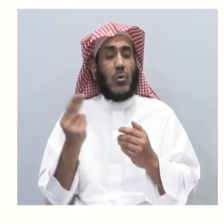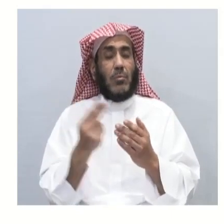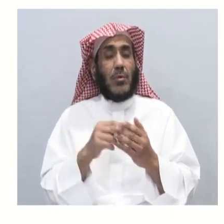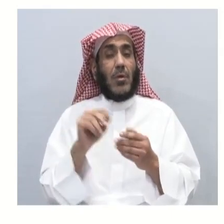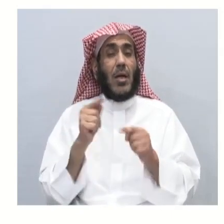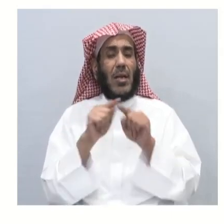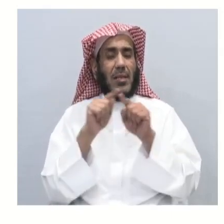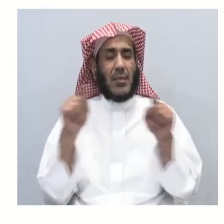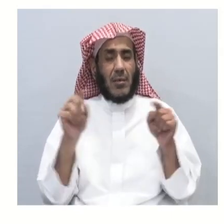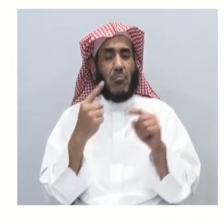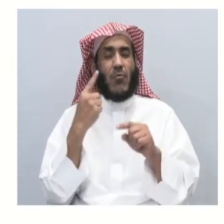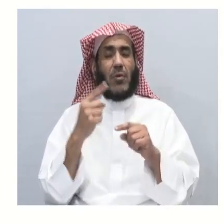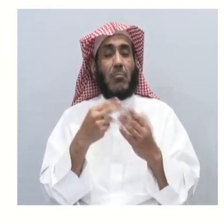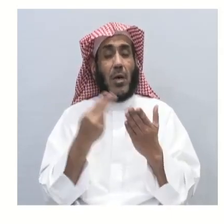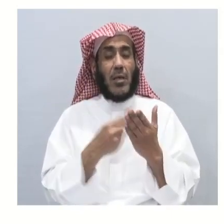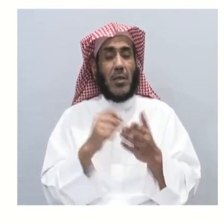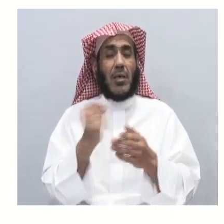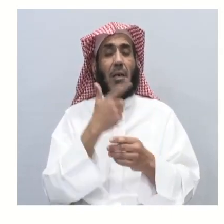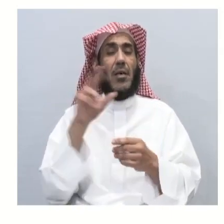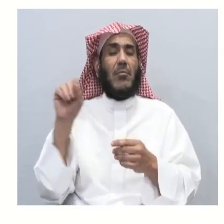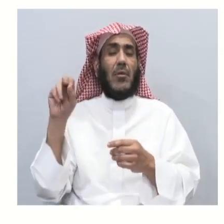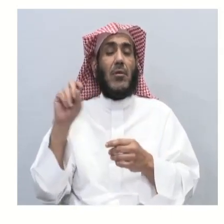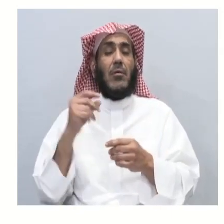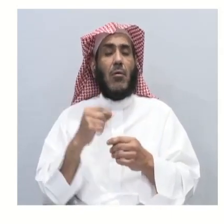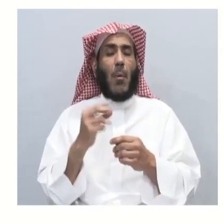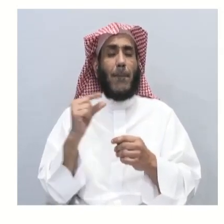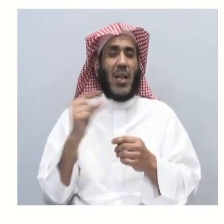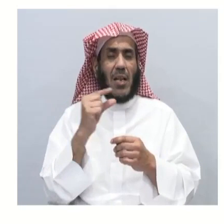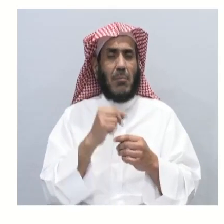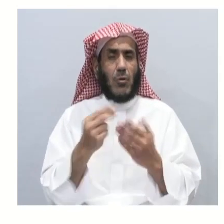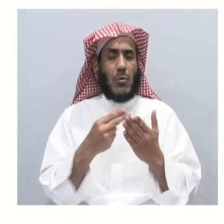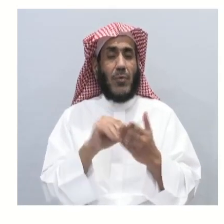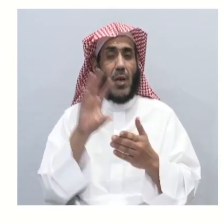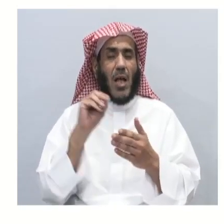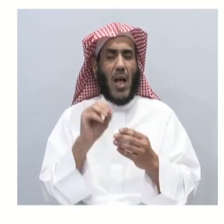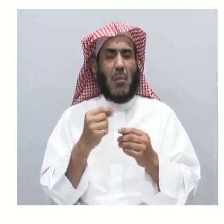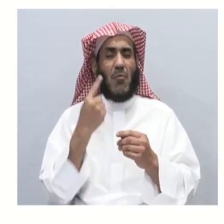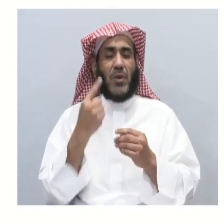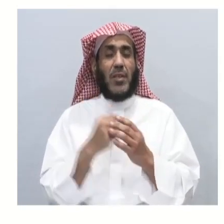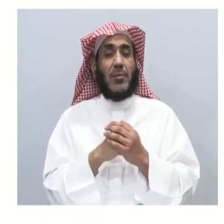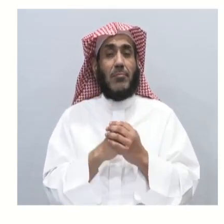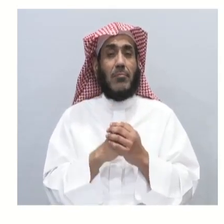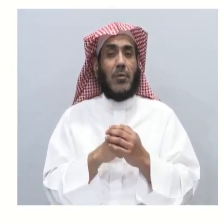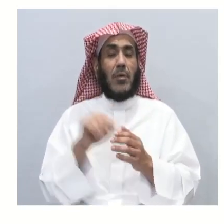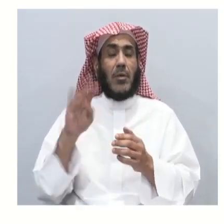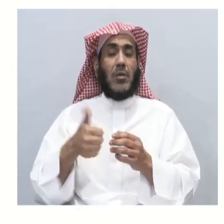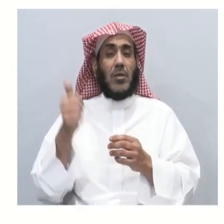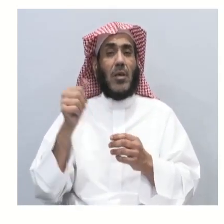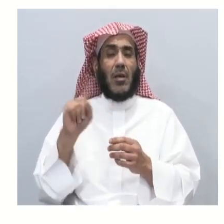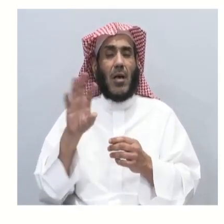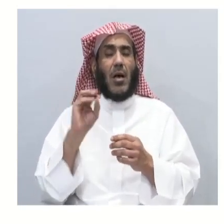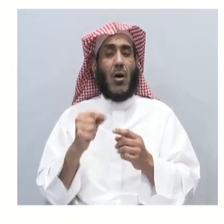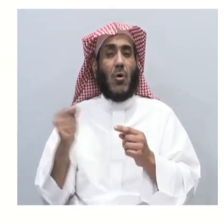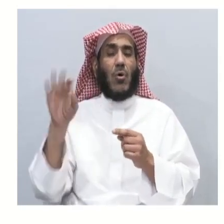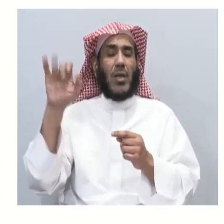على السطر منفردة بخط الرقعة. من الكلمات التي تكتب فيها الهاء منفردة جاءه،